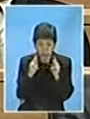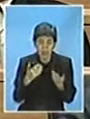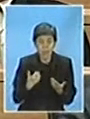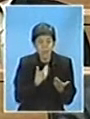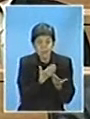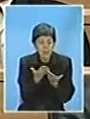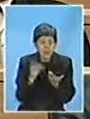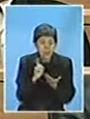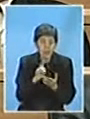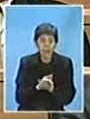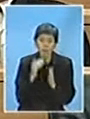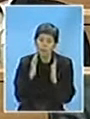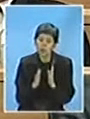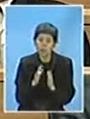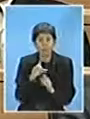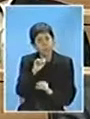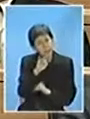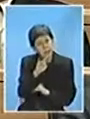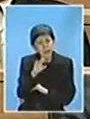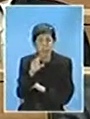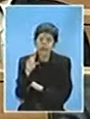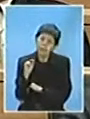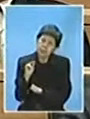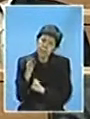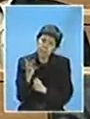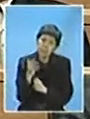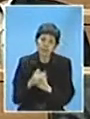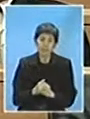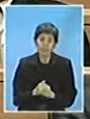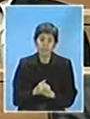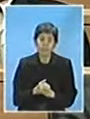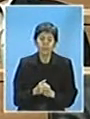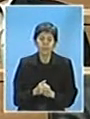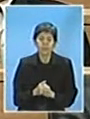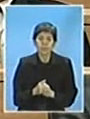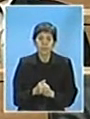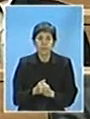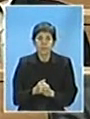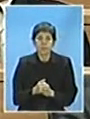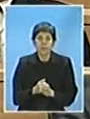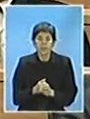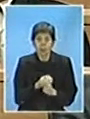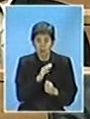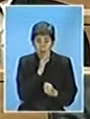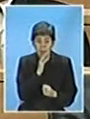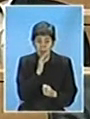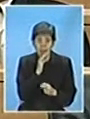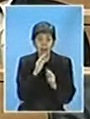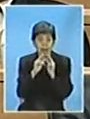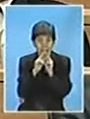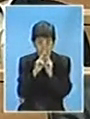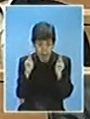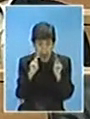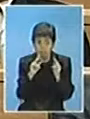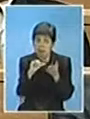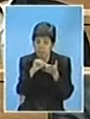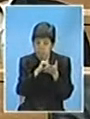น่28หรือว่า30นะครับอันที่2นะฮะถ้าสมมุติกรรมาธิการไปแ